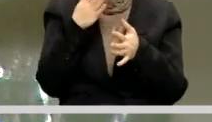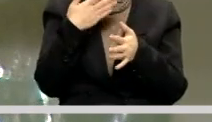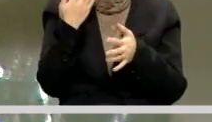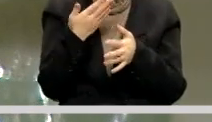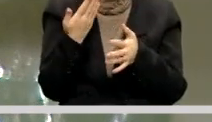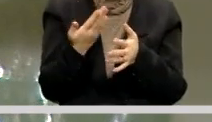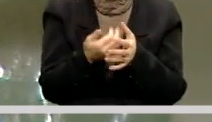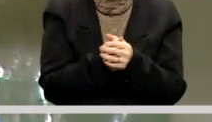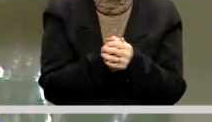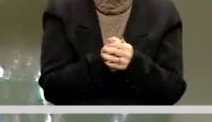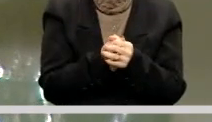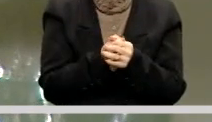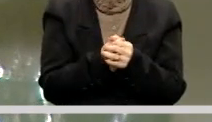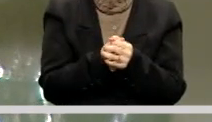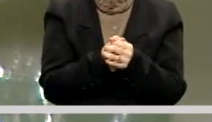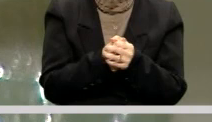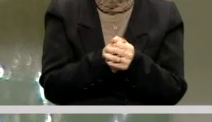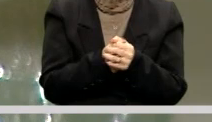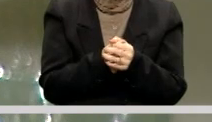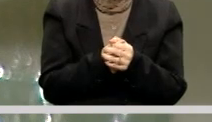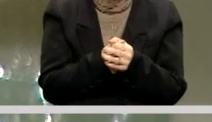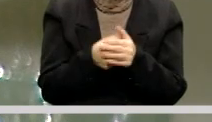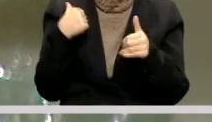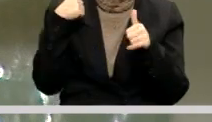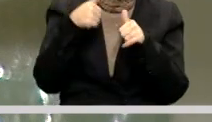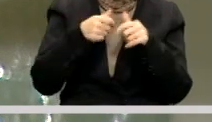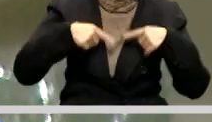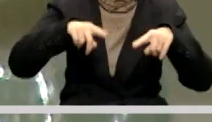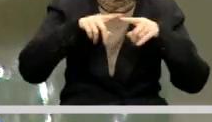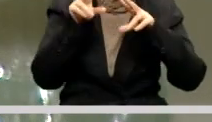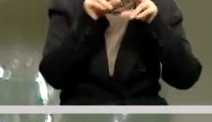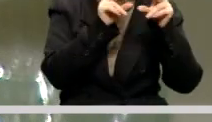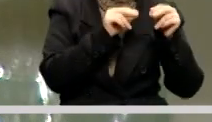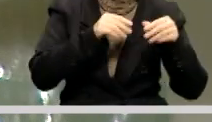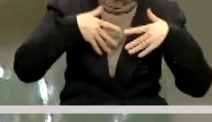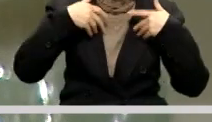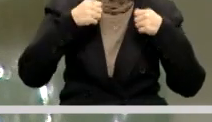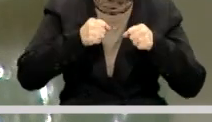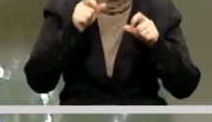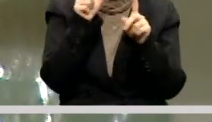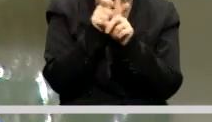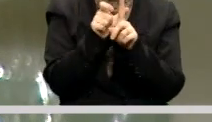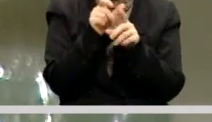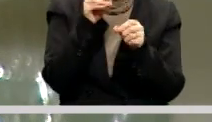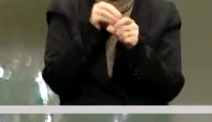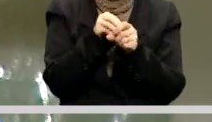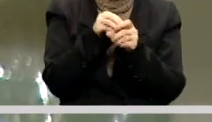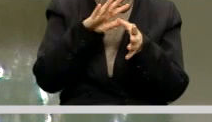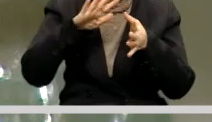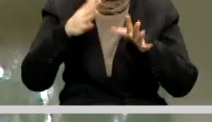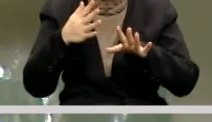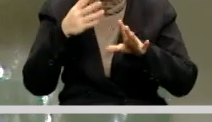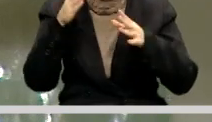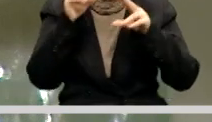azından fark ettiğimiz, etrafımızın fark ettiği bir sorun yok. Yine de biz uyku sağlığımızı korumak adına ya da uykumuzu daha